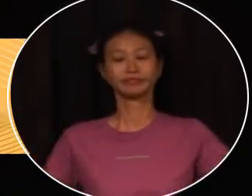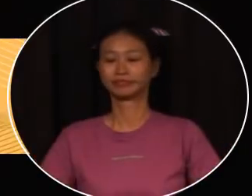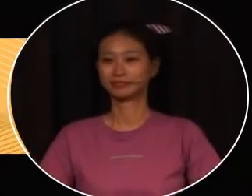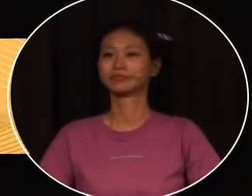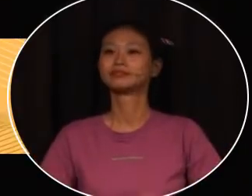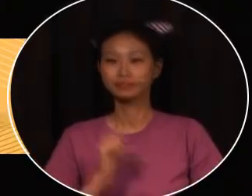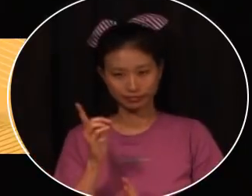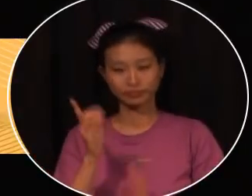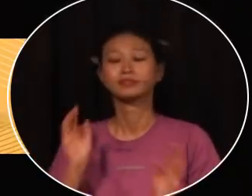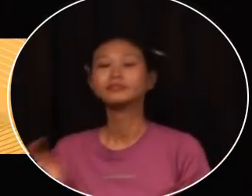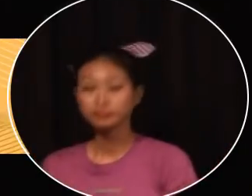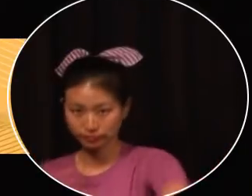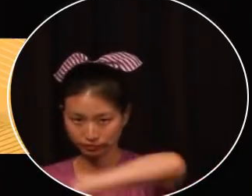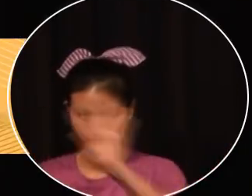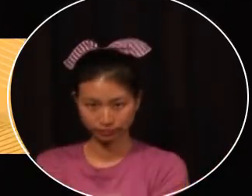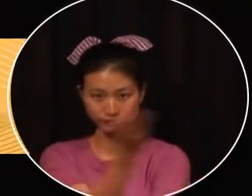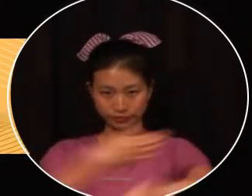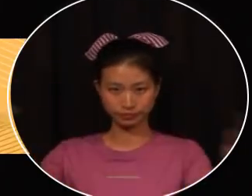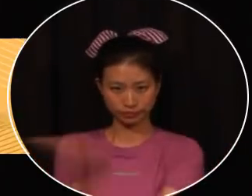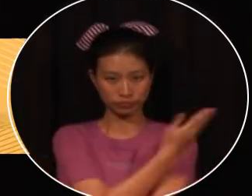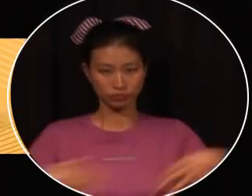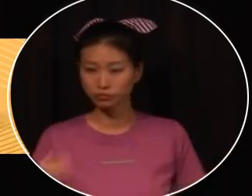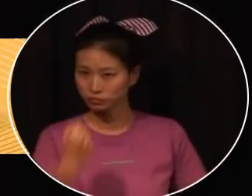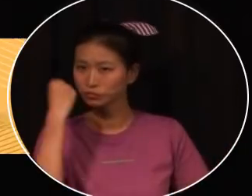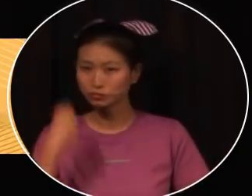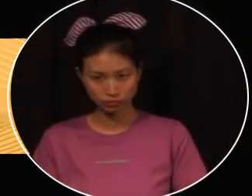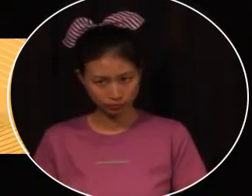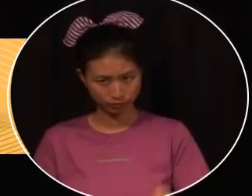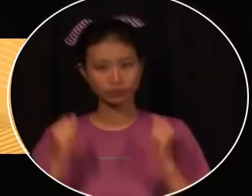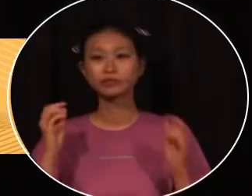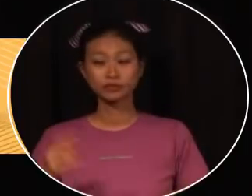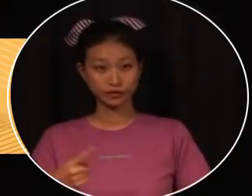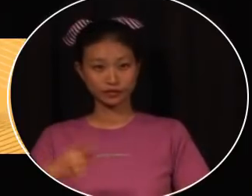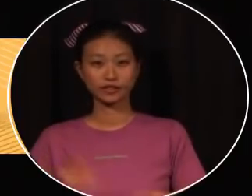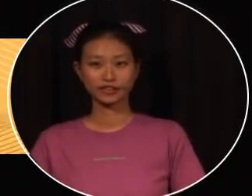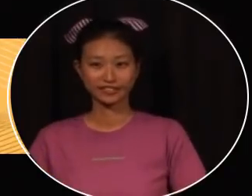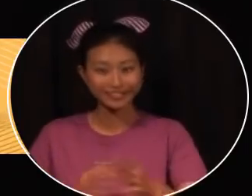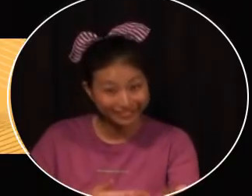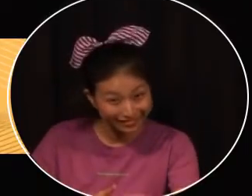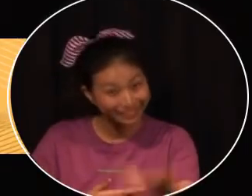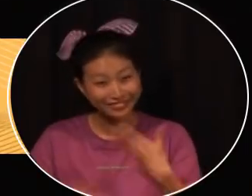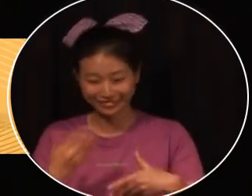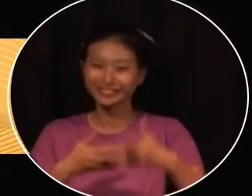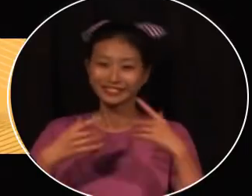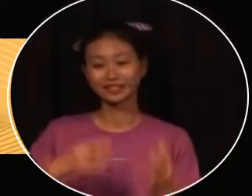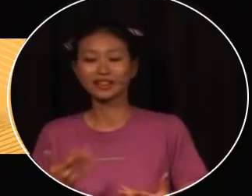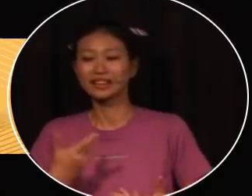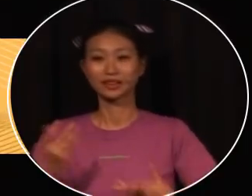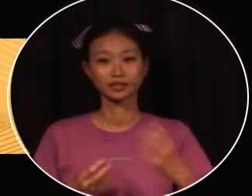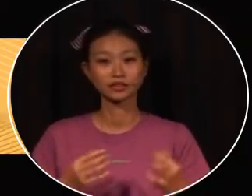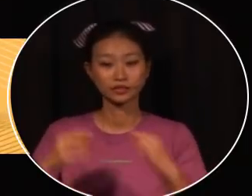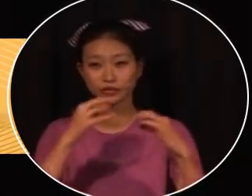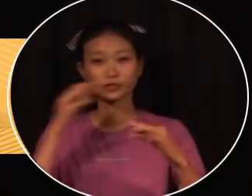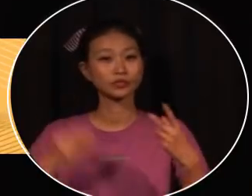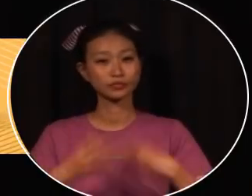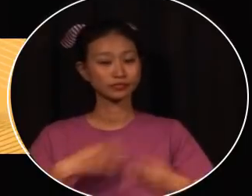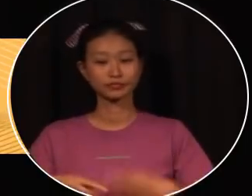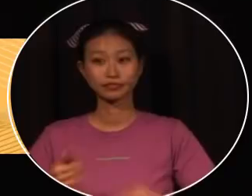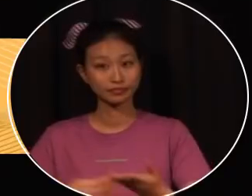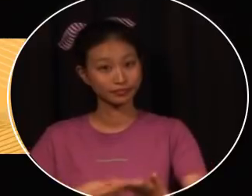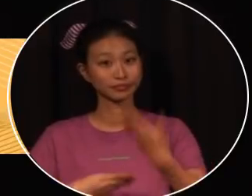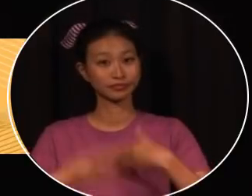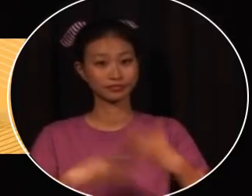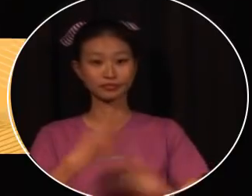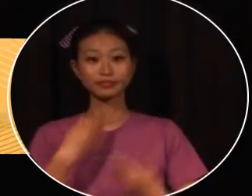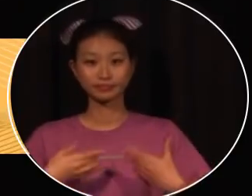其实你投给我跟投给他都没有关系，我知道你们都不会投给我跟他，但都没有关系。你们需要心中一个真正的理